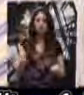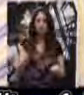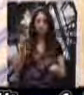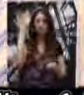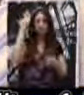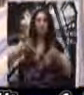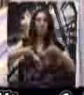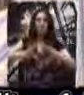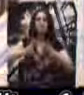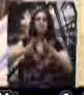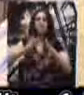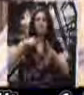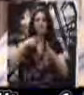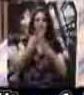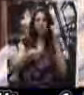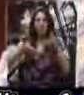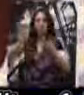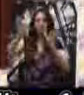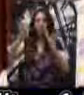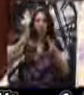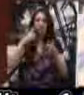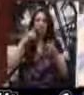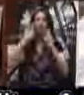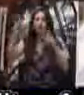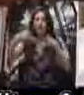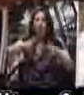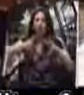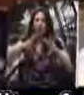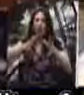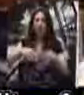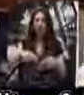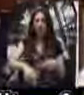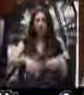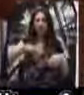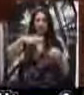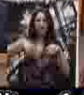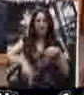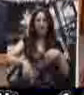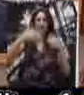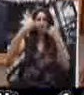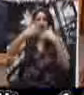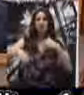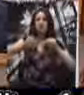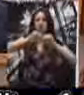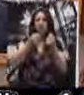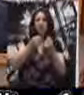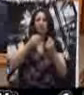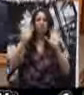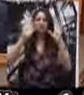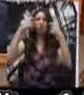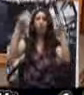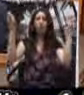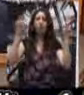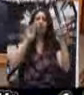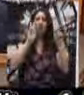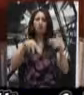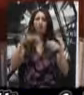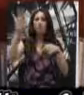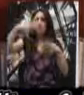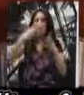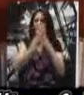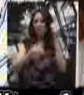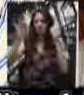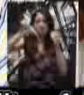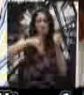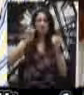راح ساعه ماتش الاهلي حصل له حادثه، كسروا له رجله وجايبينه في الجورنال. من ساعتها